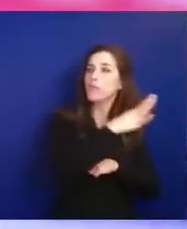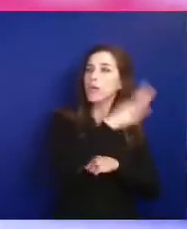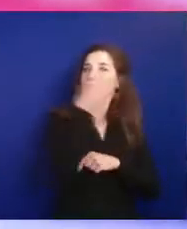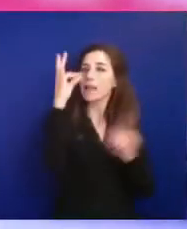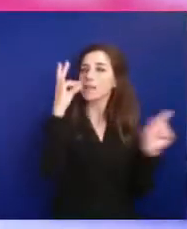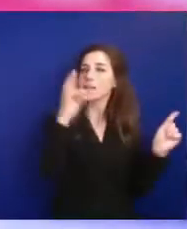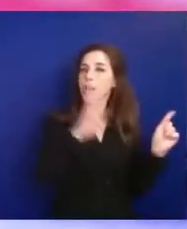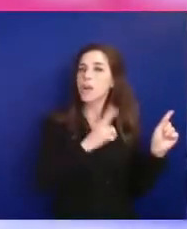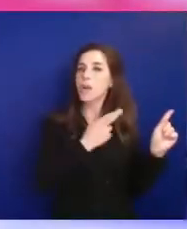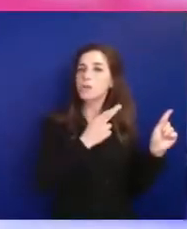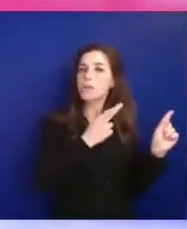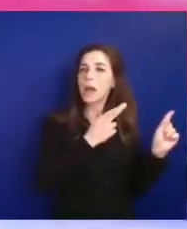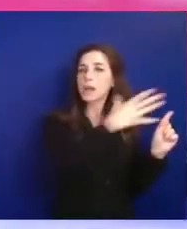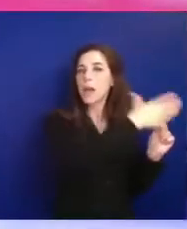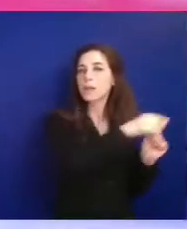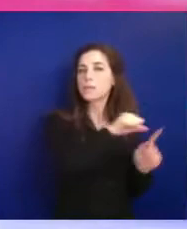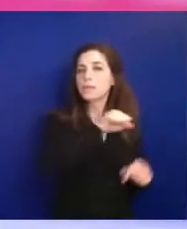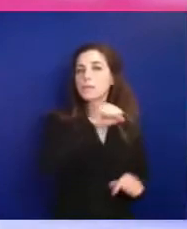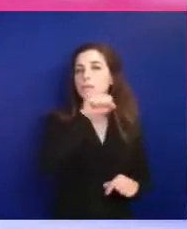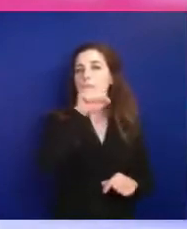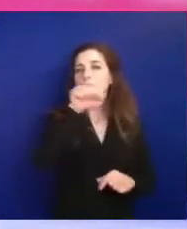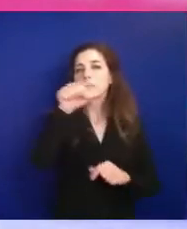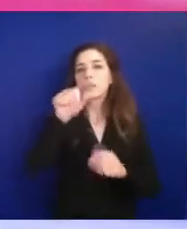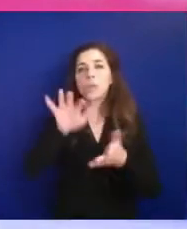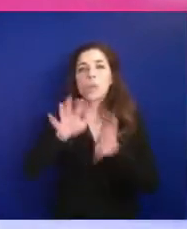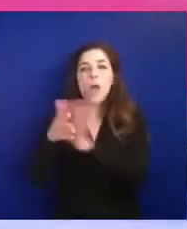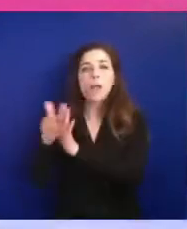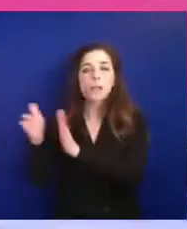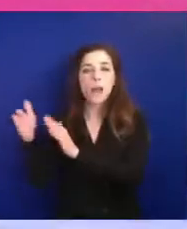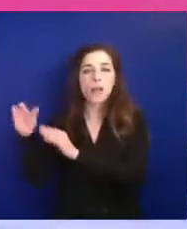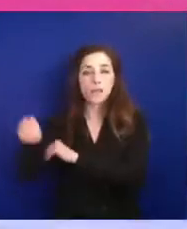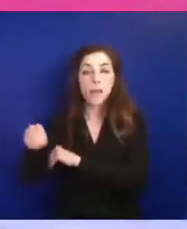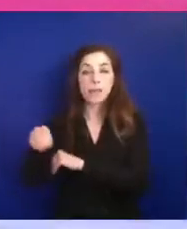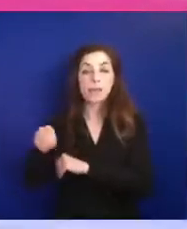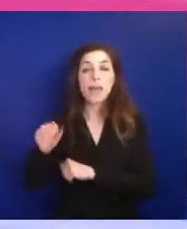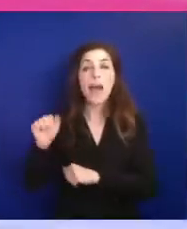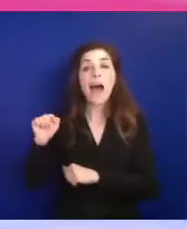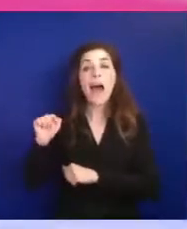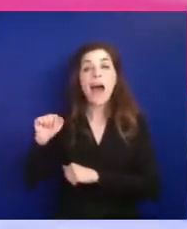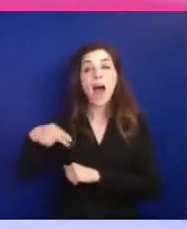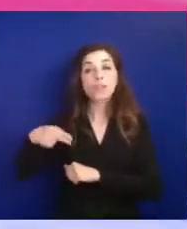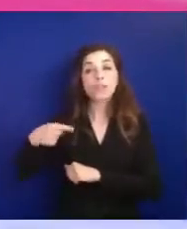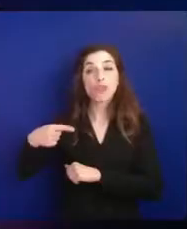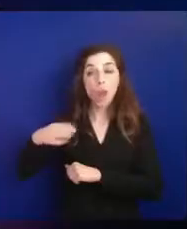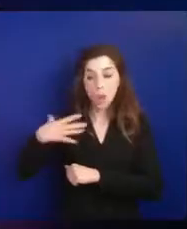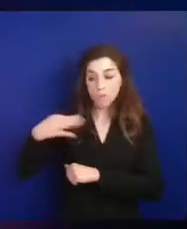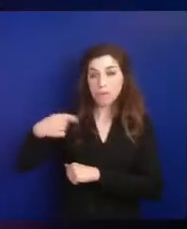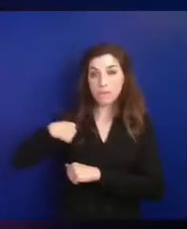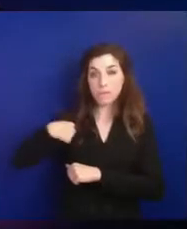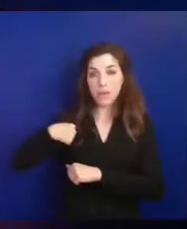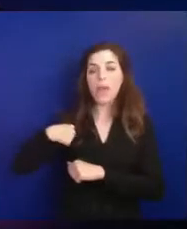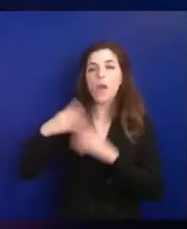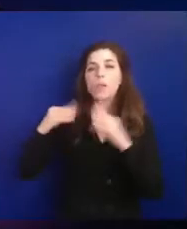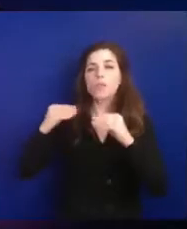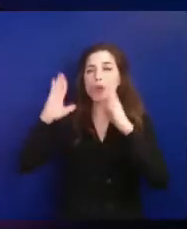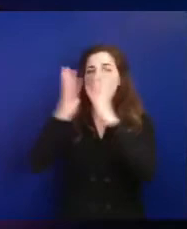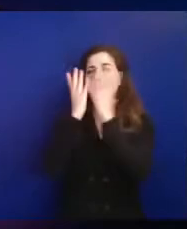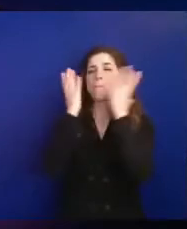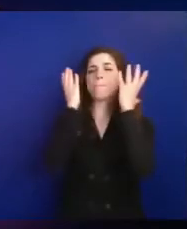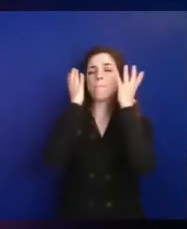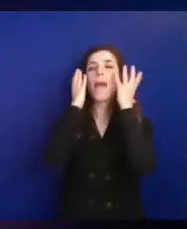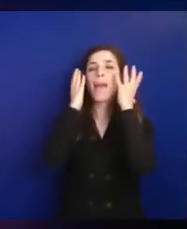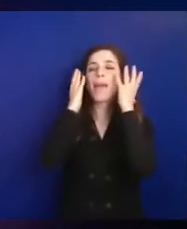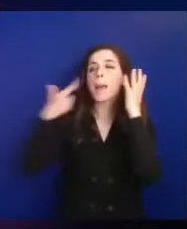stanza angelo prese me mi mise un cuscino sulla bocca e mi piantò la pistola alla nuca siccome mi